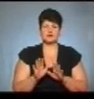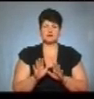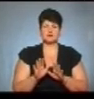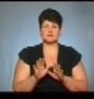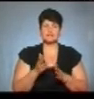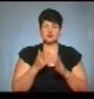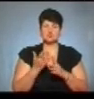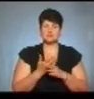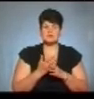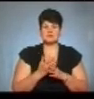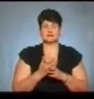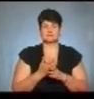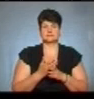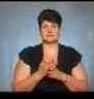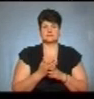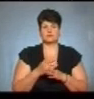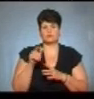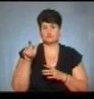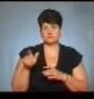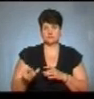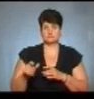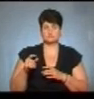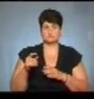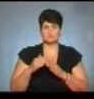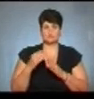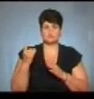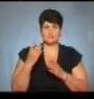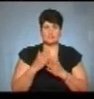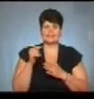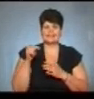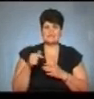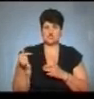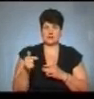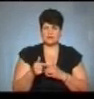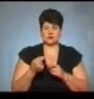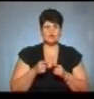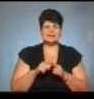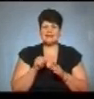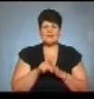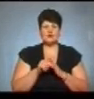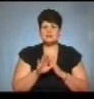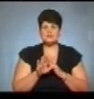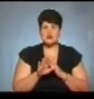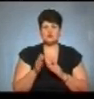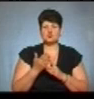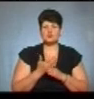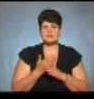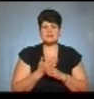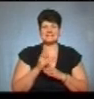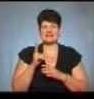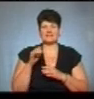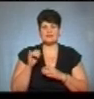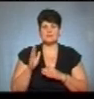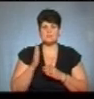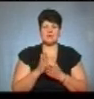що якщо субсидія, наприклад, громадянина в домогосподарства складає 1000 гривень, то це не означає, що субсидія за квітень має